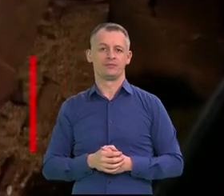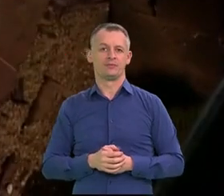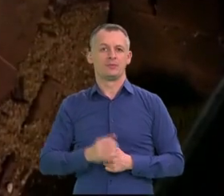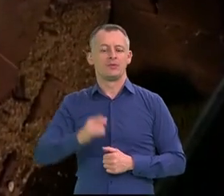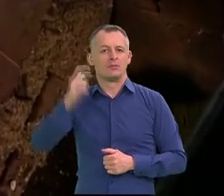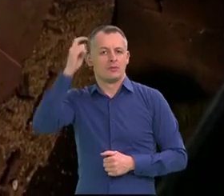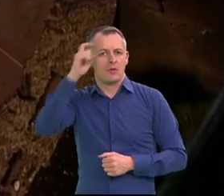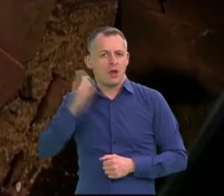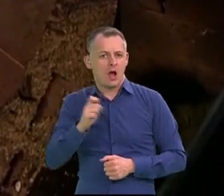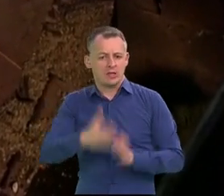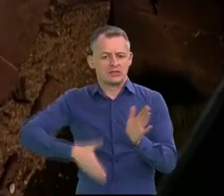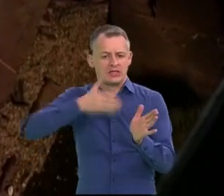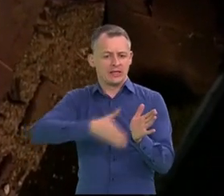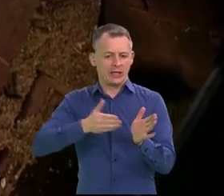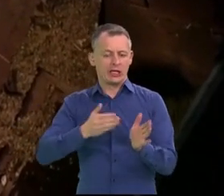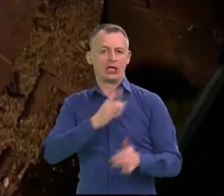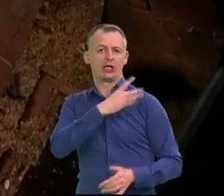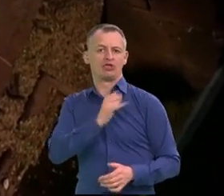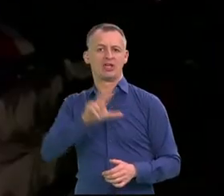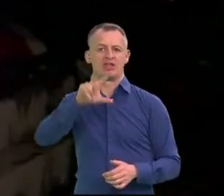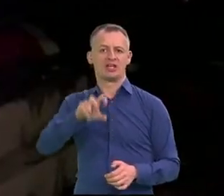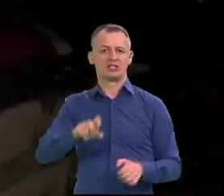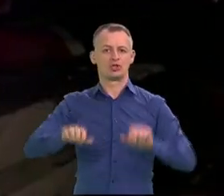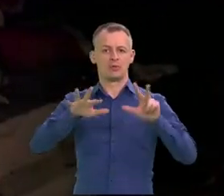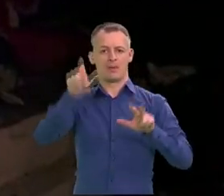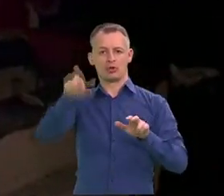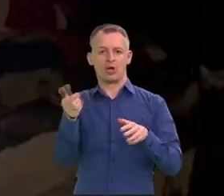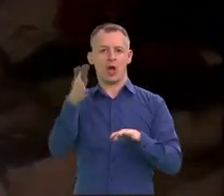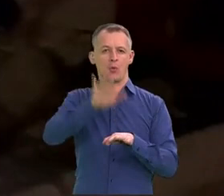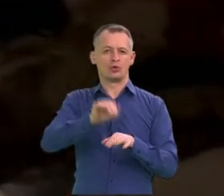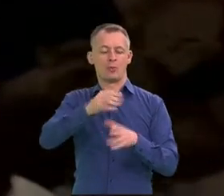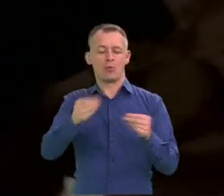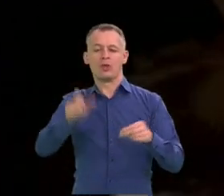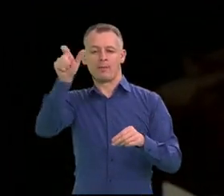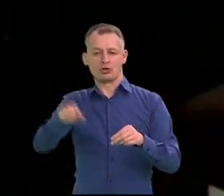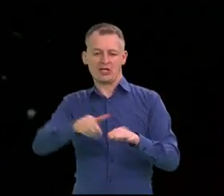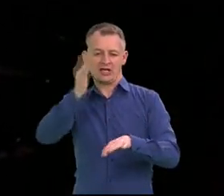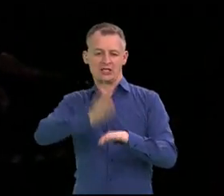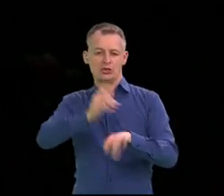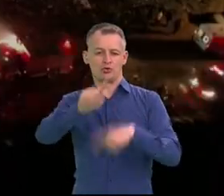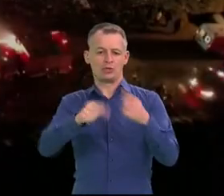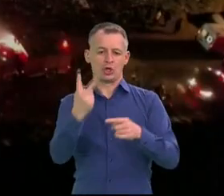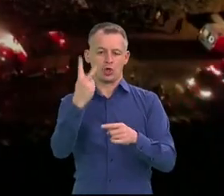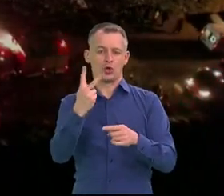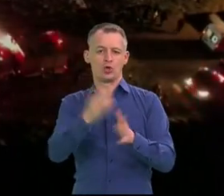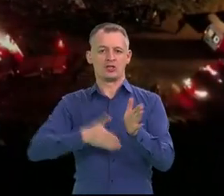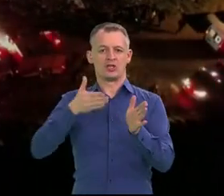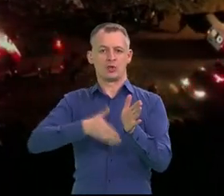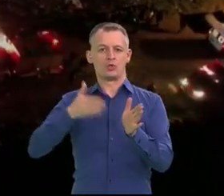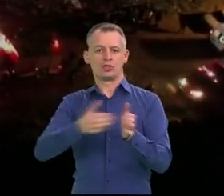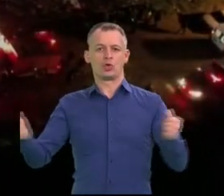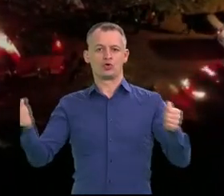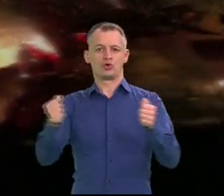Tragedie feroviară în Grecia. 38 de oameni au murit, iar alte câteva zeci au fost răniți după ce două trenuri s-au ciocnit frontal.